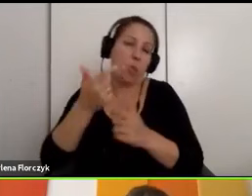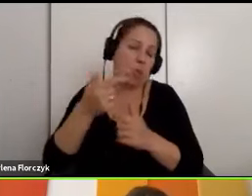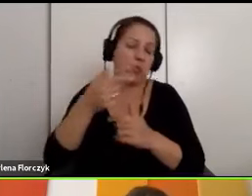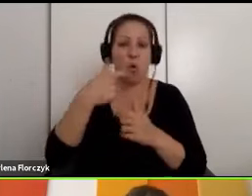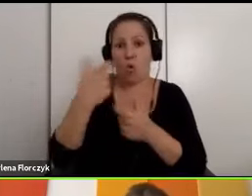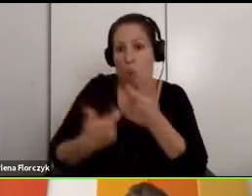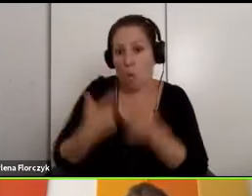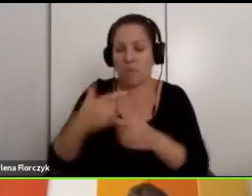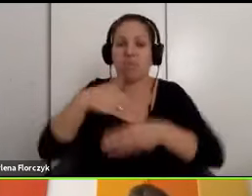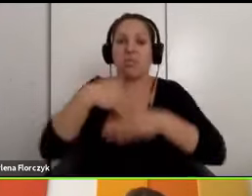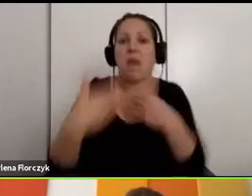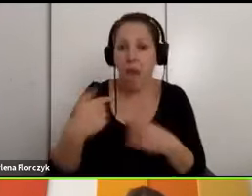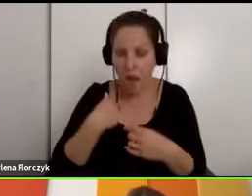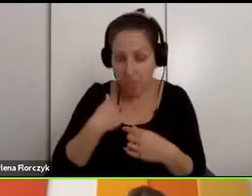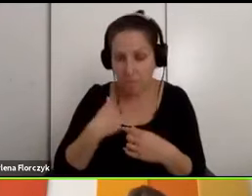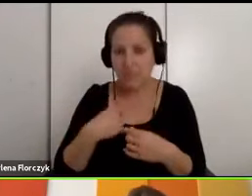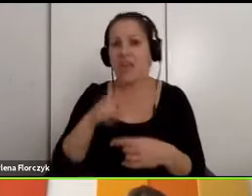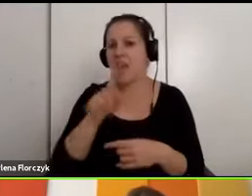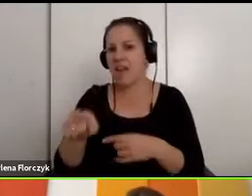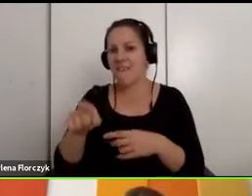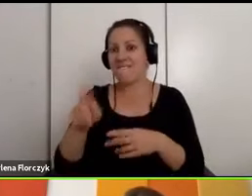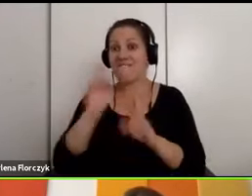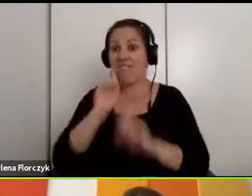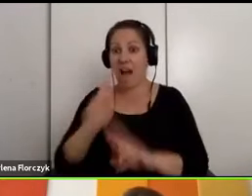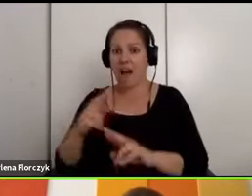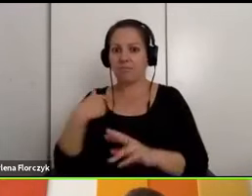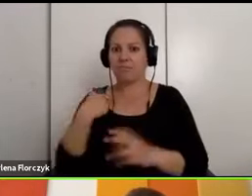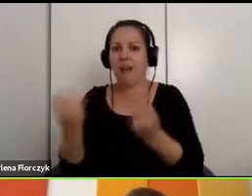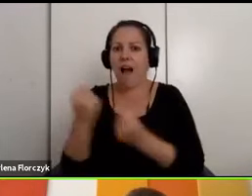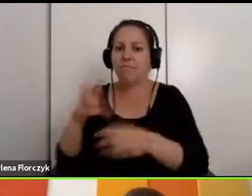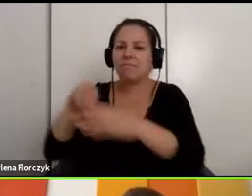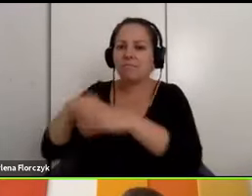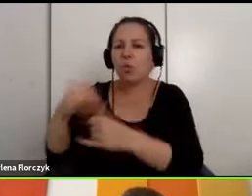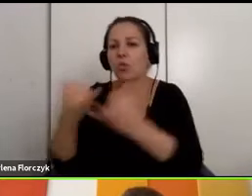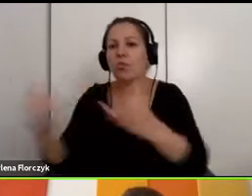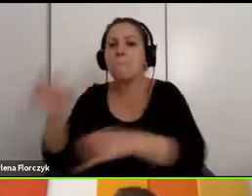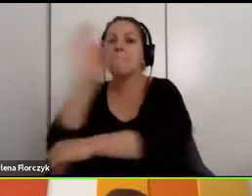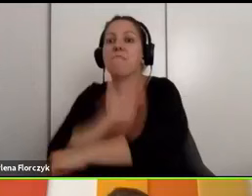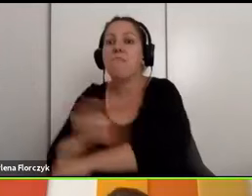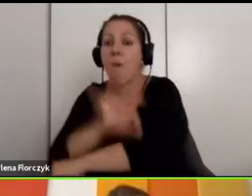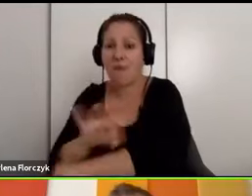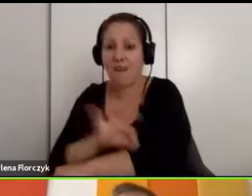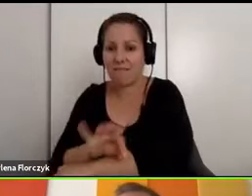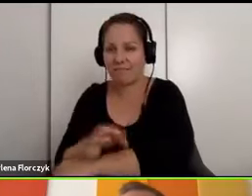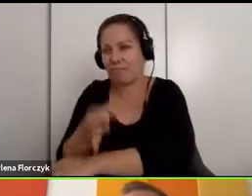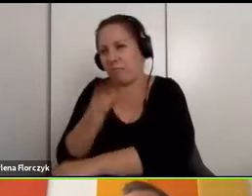w teatrze. I z samego tego faktu byłem angażowany do pewnych projektów.